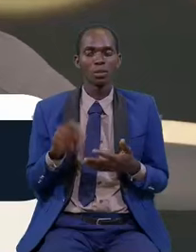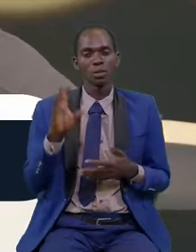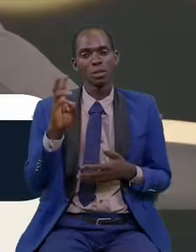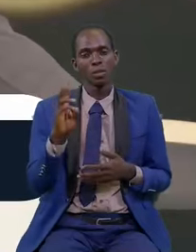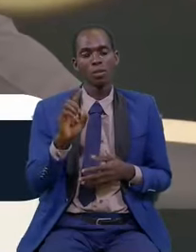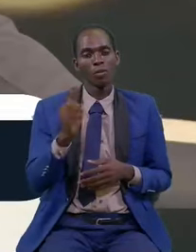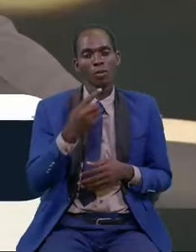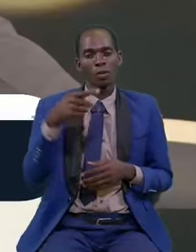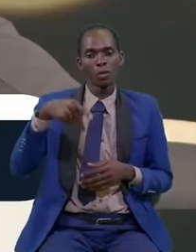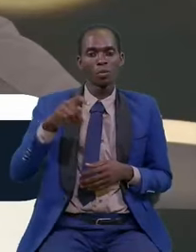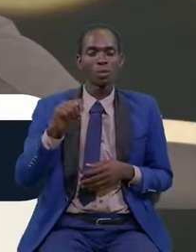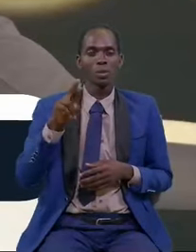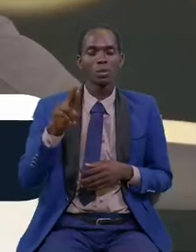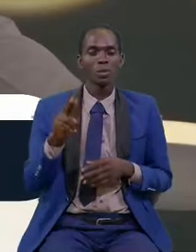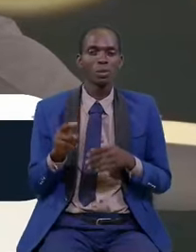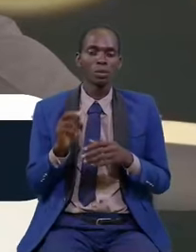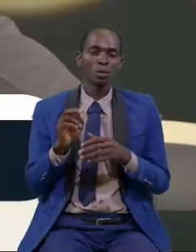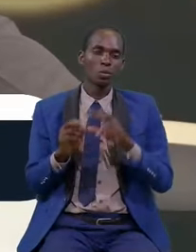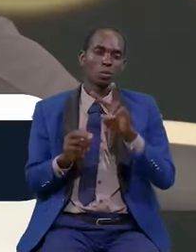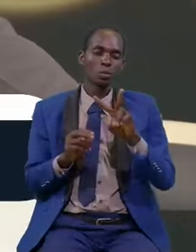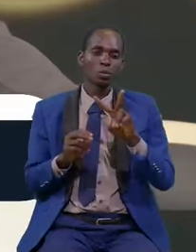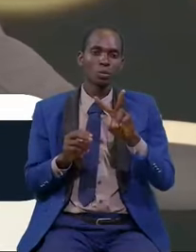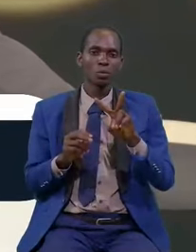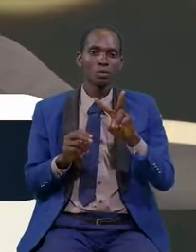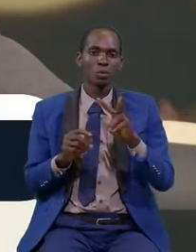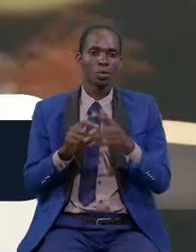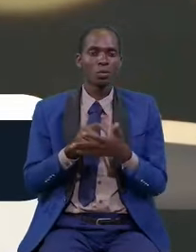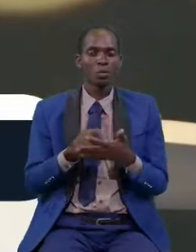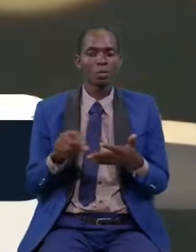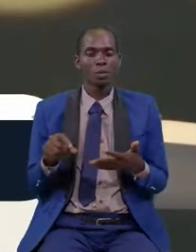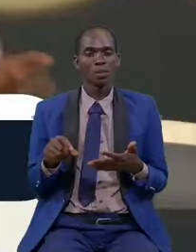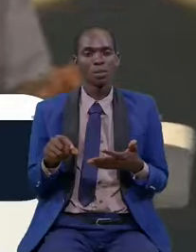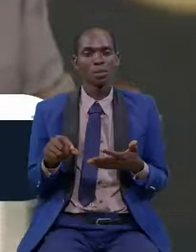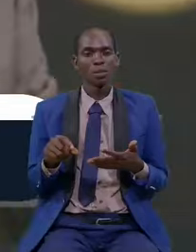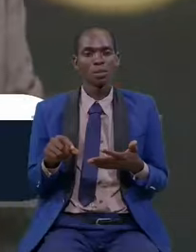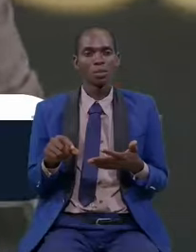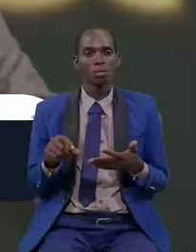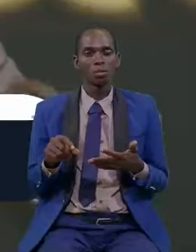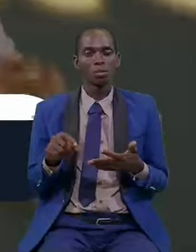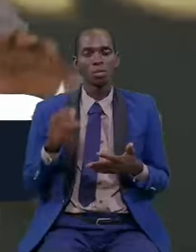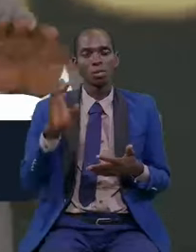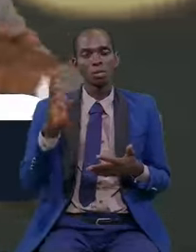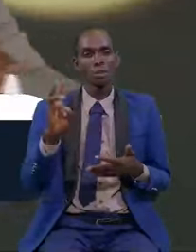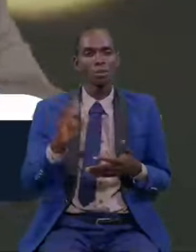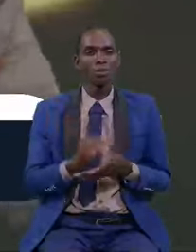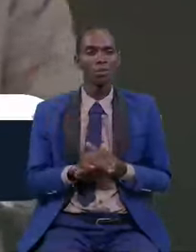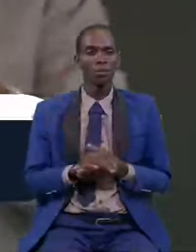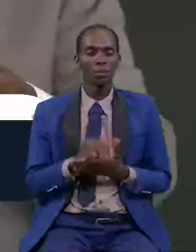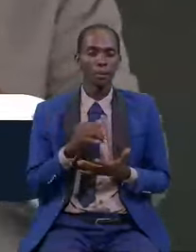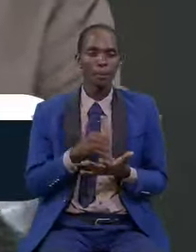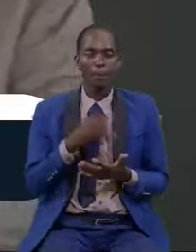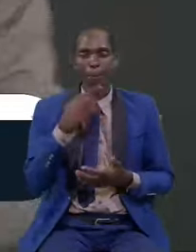verset 6. 1 Pierre, chapitre 2. Nous lisons le verset 6 qui